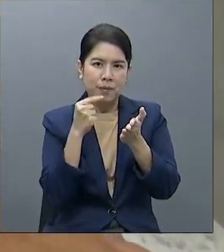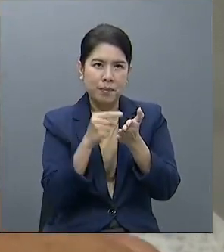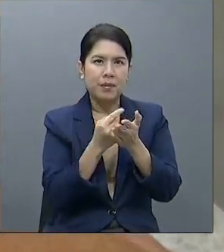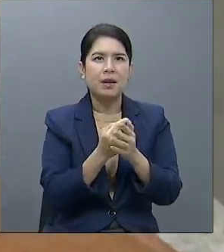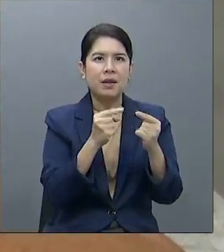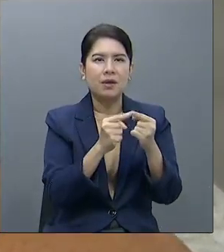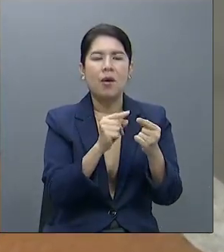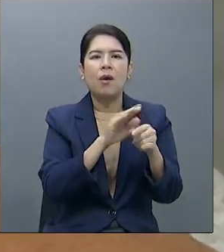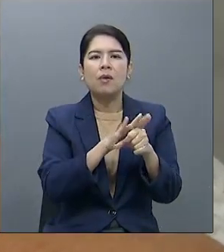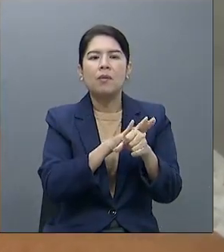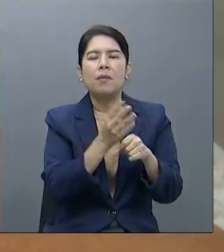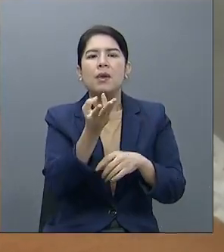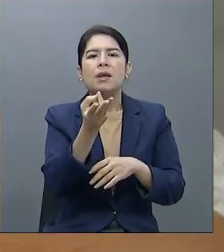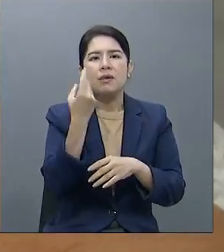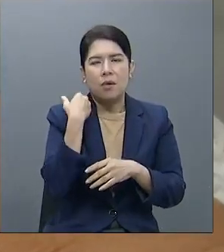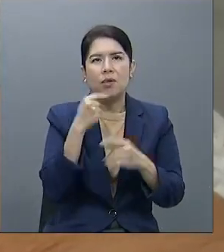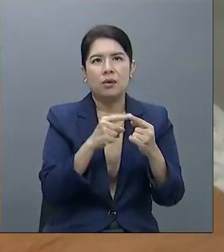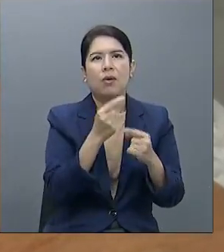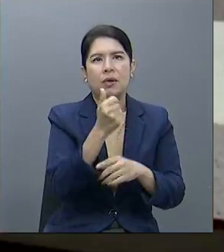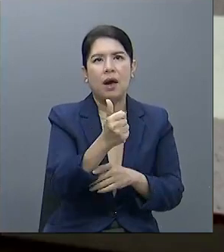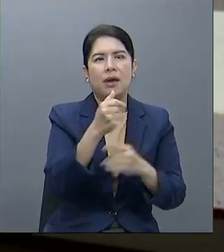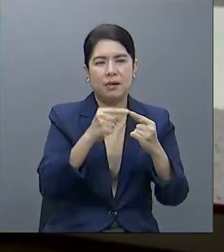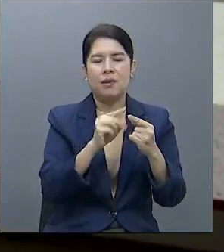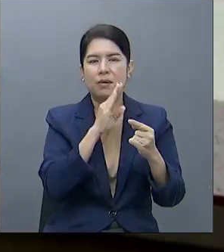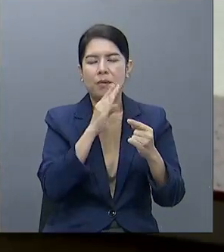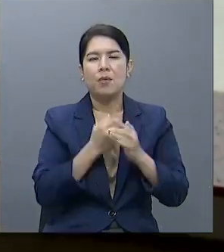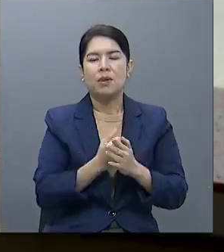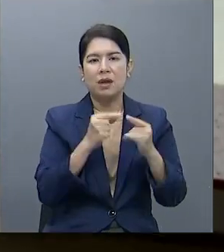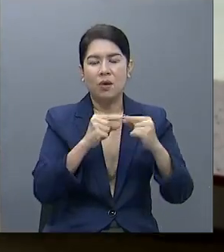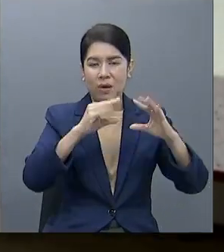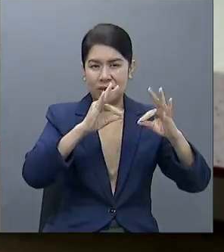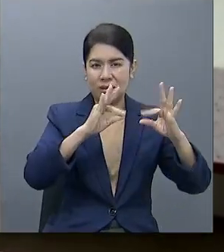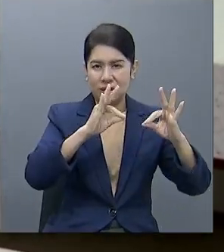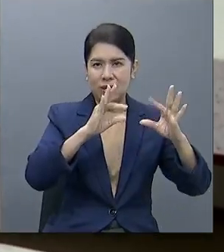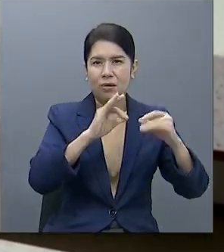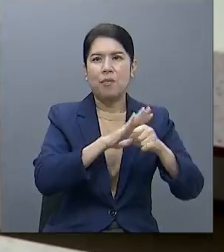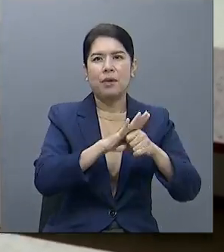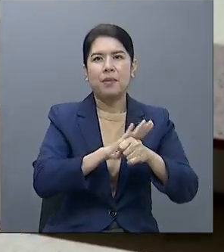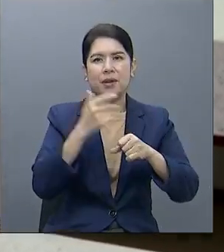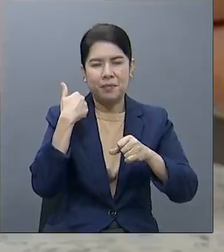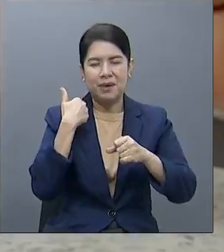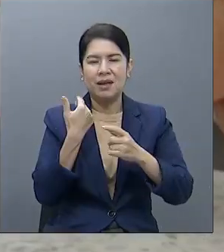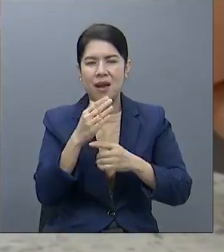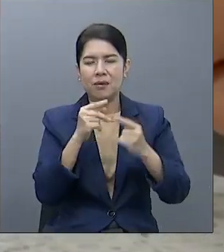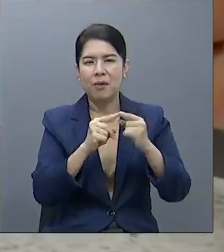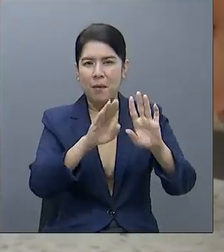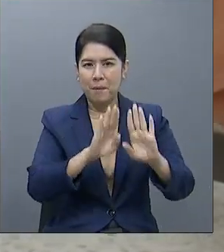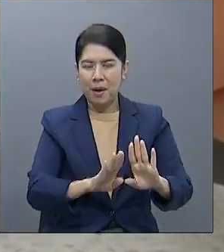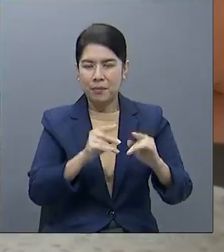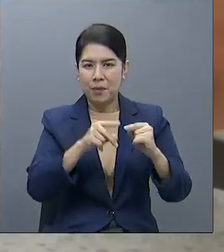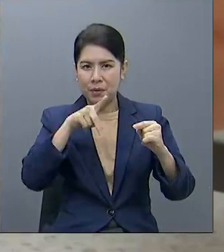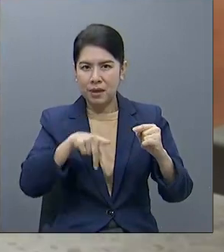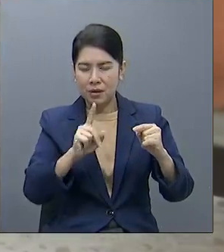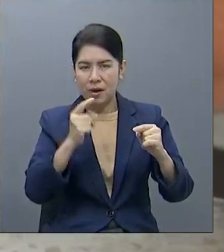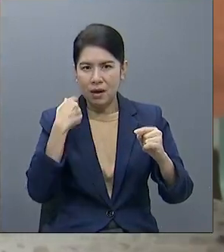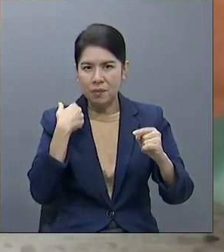น้อยก็ติดได้มีความคงตัวที่อุณหภูมิห้องนะคะอีกประการนึงก็คือตัวกาวแท่งเนี่ยนะคะมีคุณสมบัติที่เป็นพวกกาว